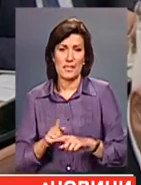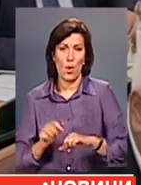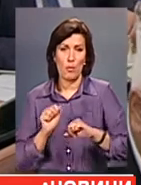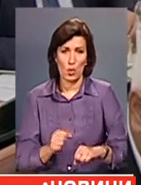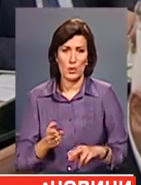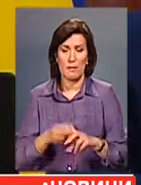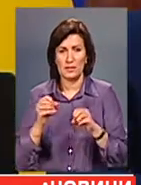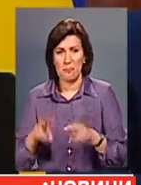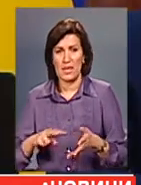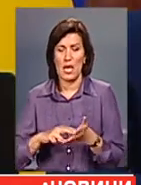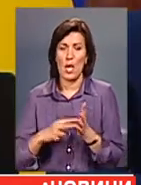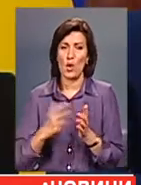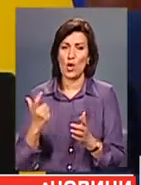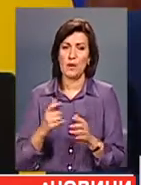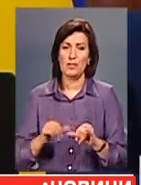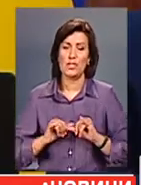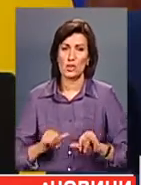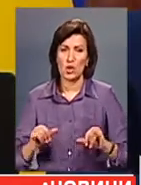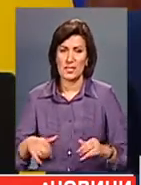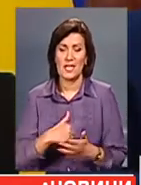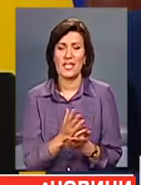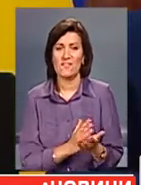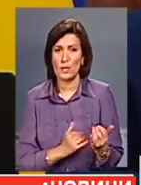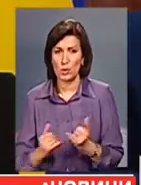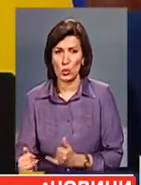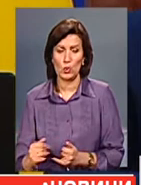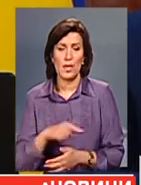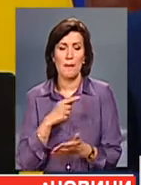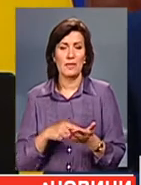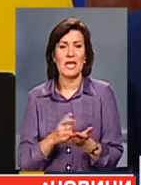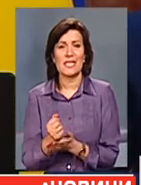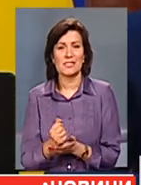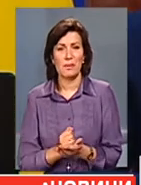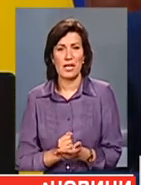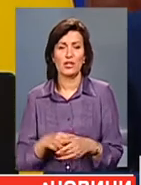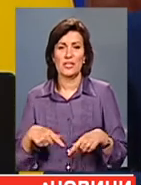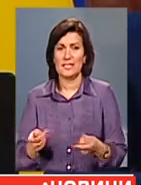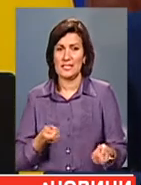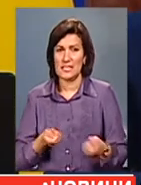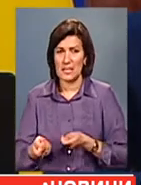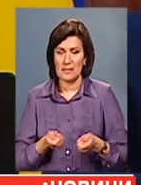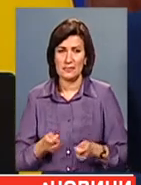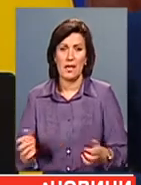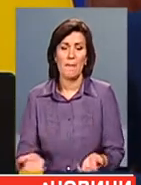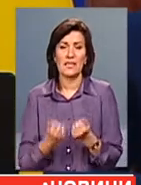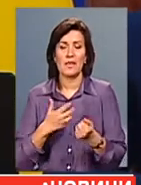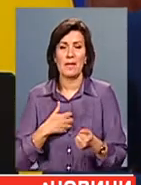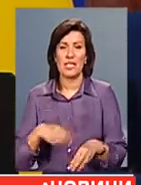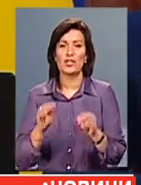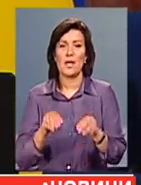Це економічне зростання, інфраструктура, це питання збереження децентралізації, підтримання наших аграріїв,